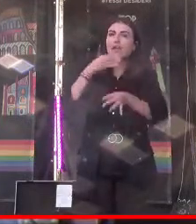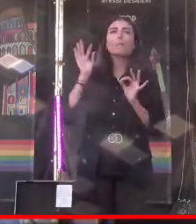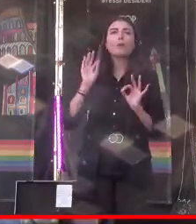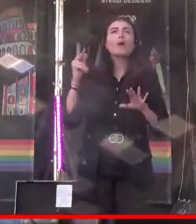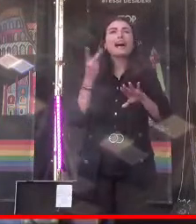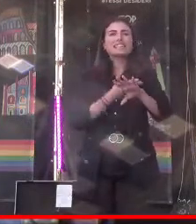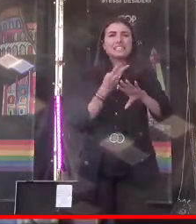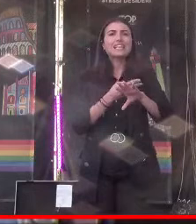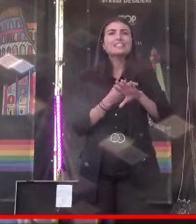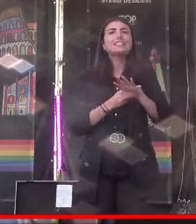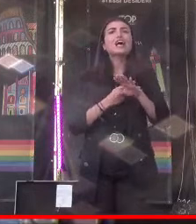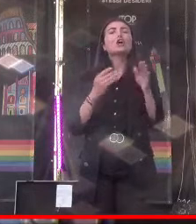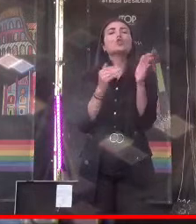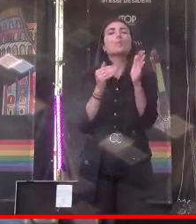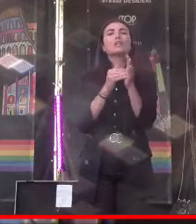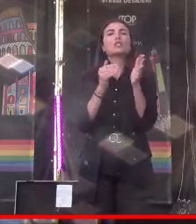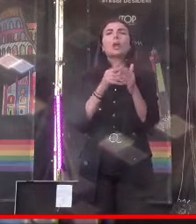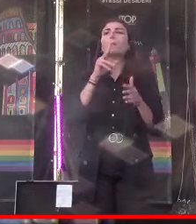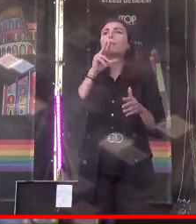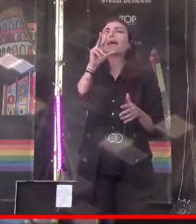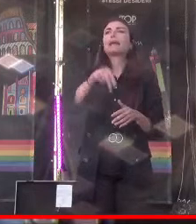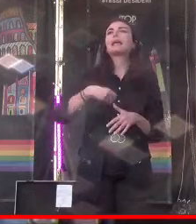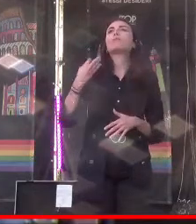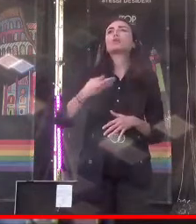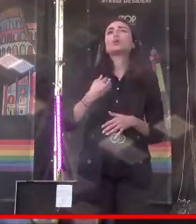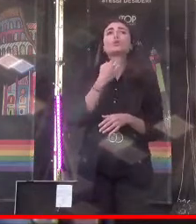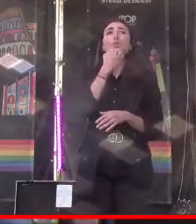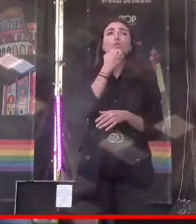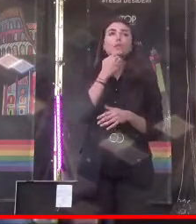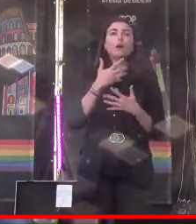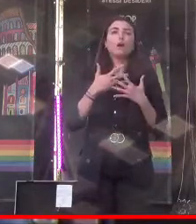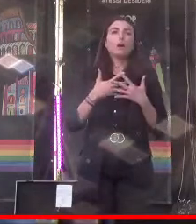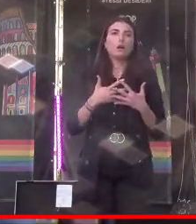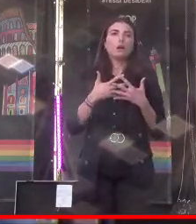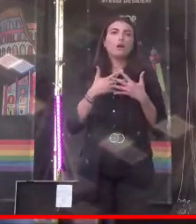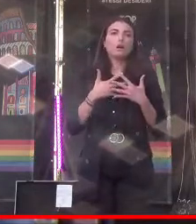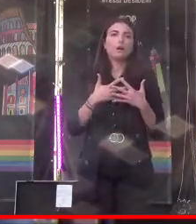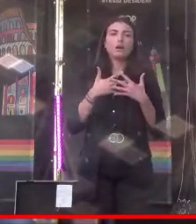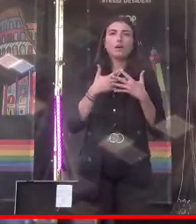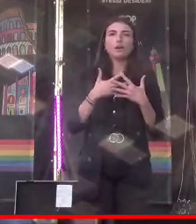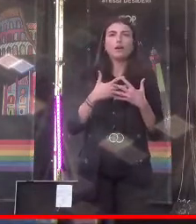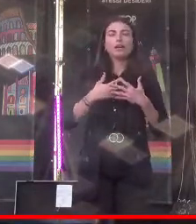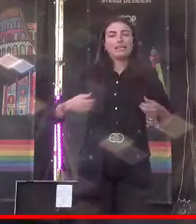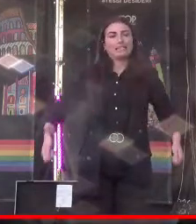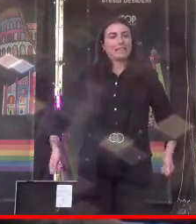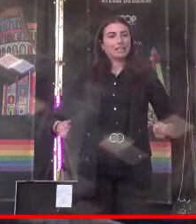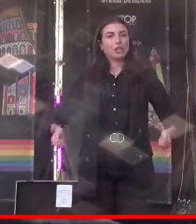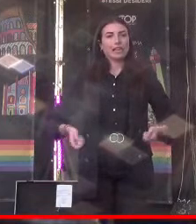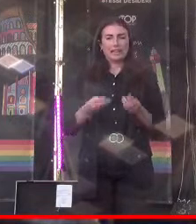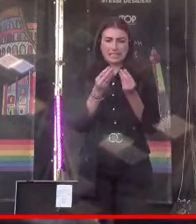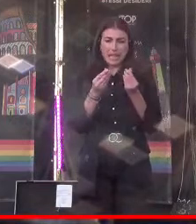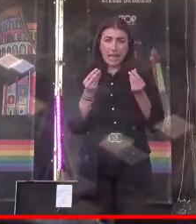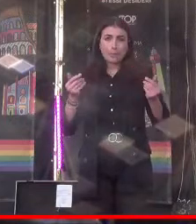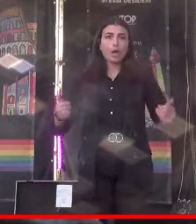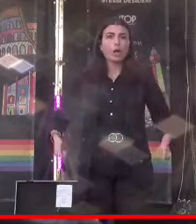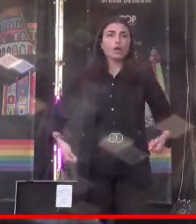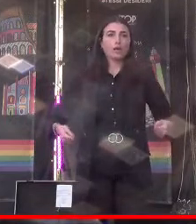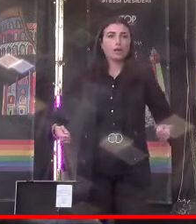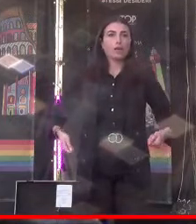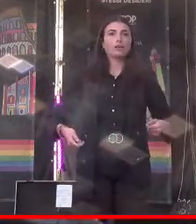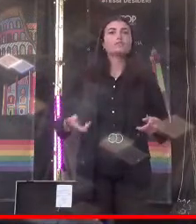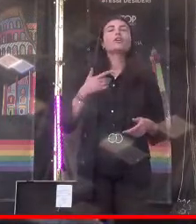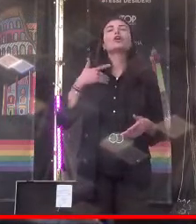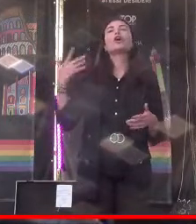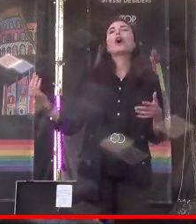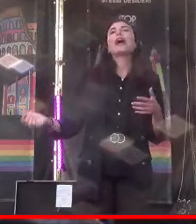parliamo, spesso sgolandoci, scusate, c'ho il fiatone, a sedere a rotelle sulla sabbia fa fatica, e sono emozionata di avere